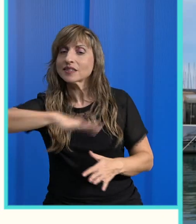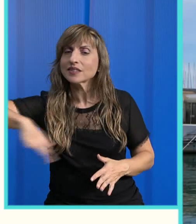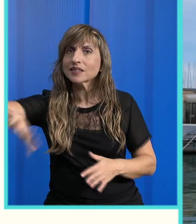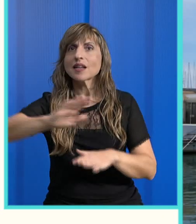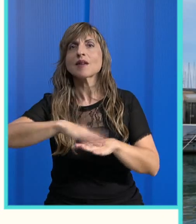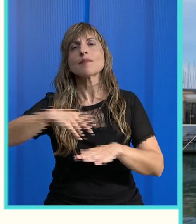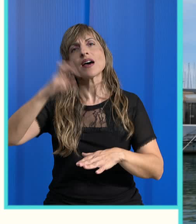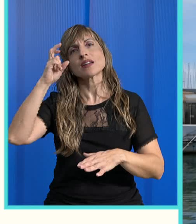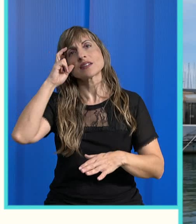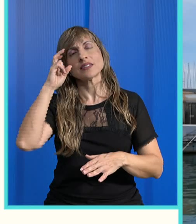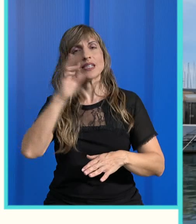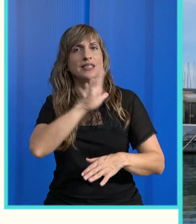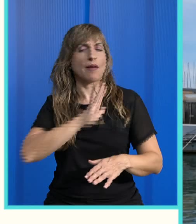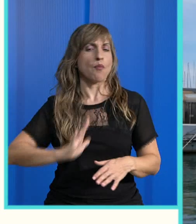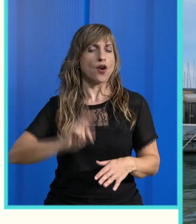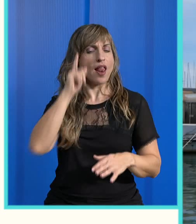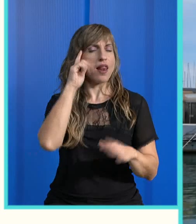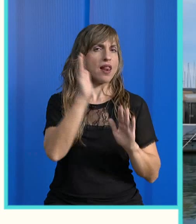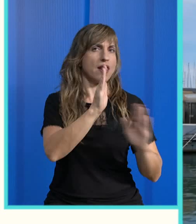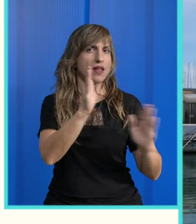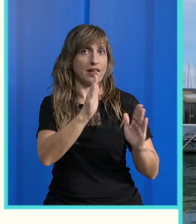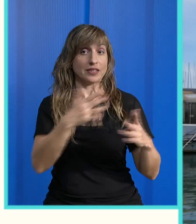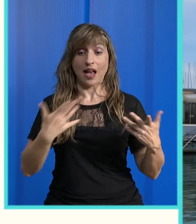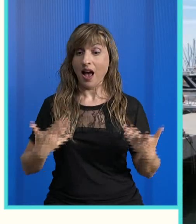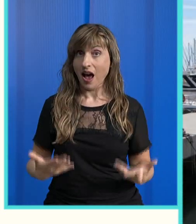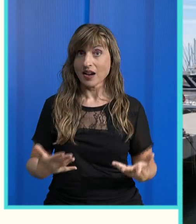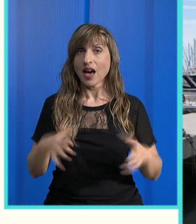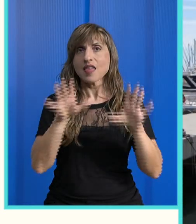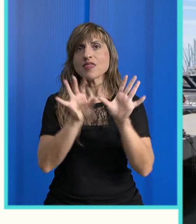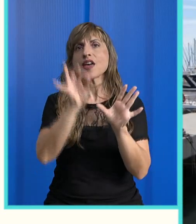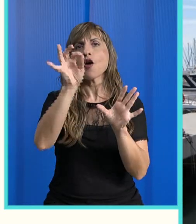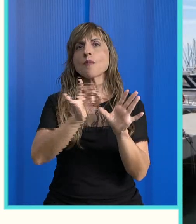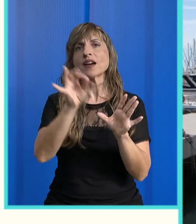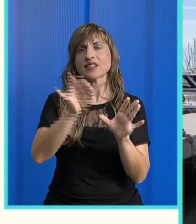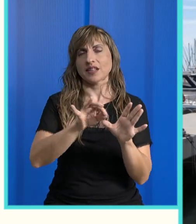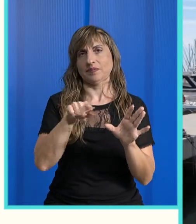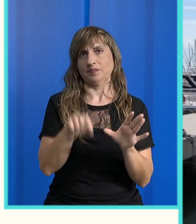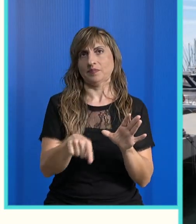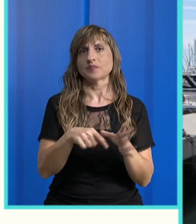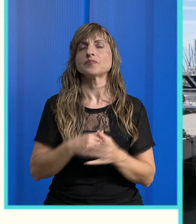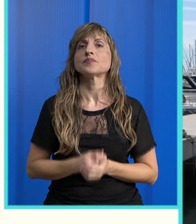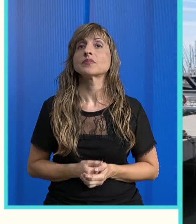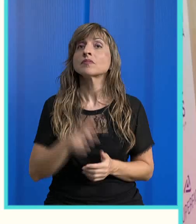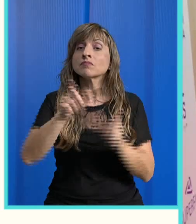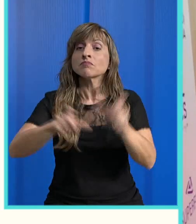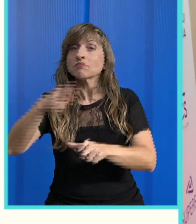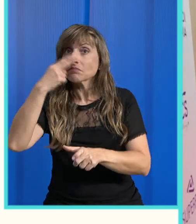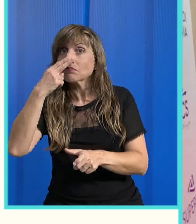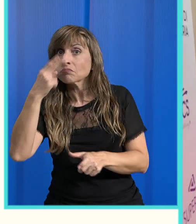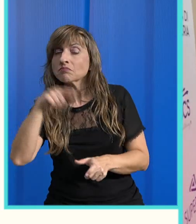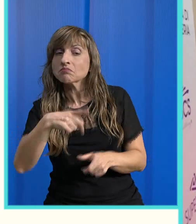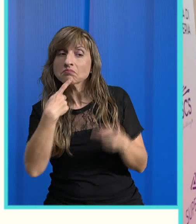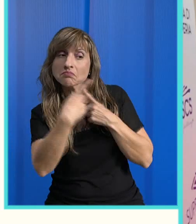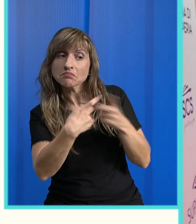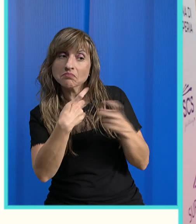pernoctacions temporals de tan sols uns dies que en l'actualitat ocupen el 10% de la d'Arsena. Pel que fa als interessats que s'han acostat fins a l